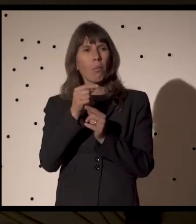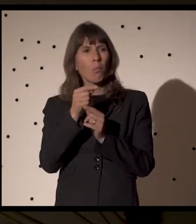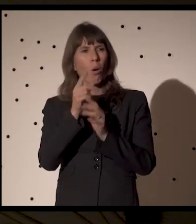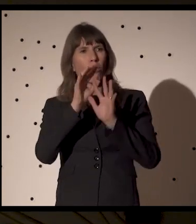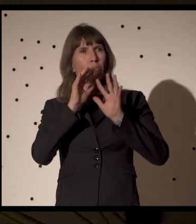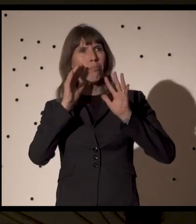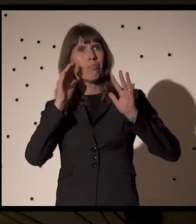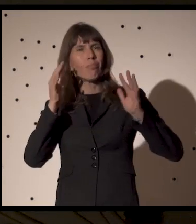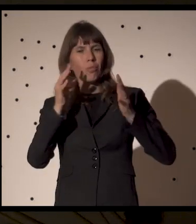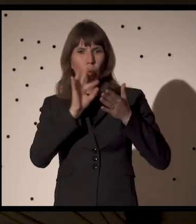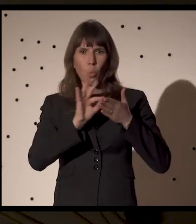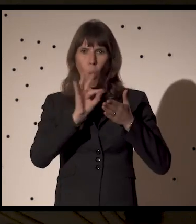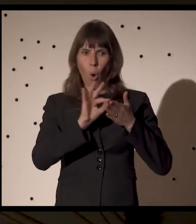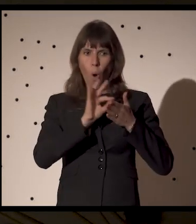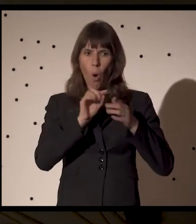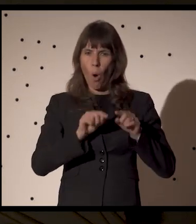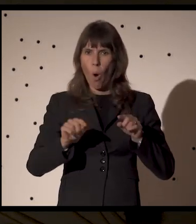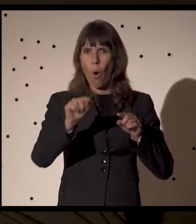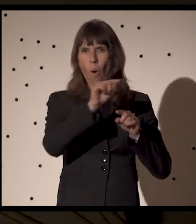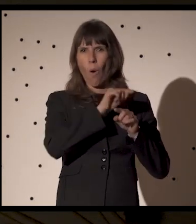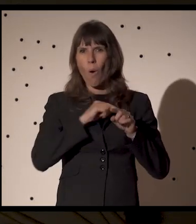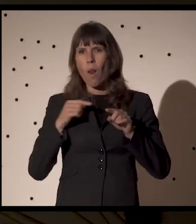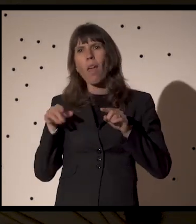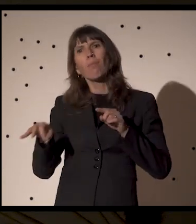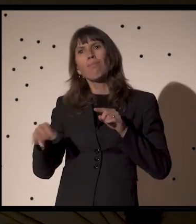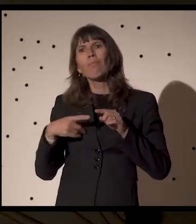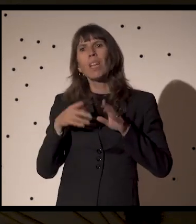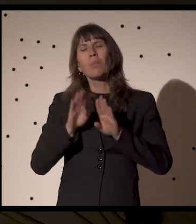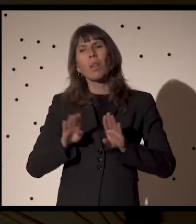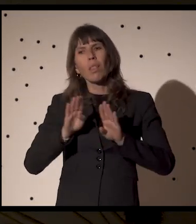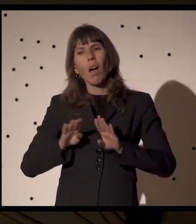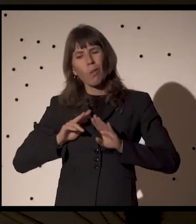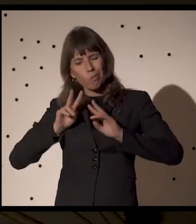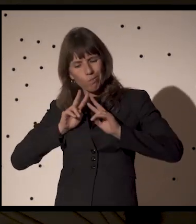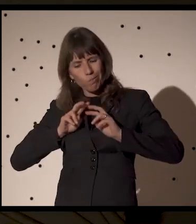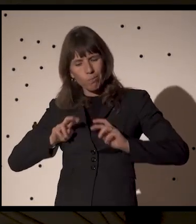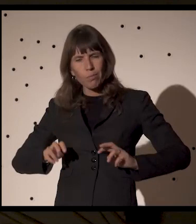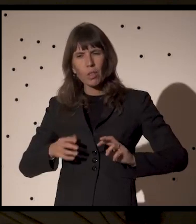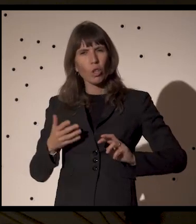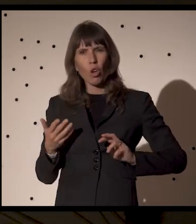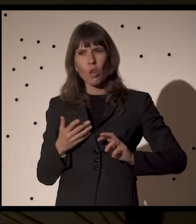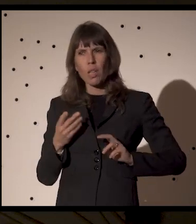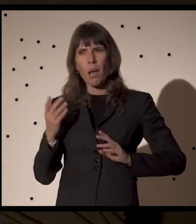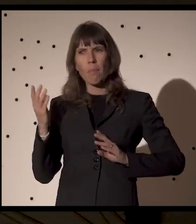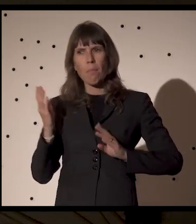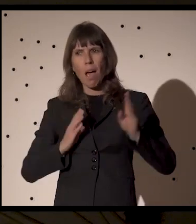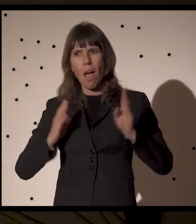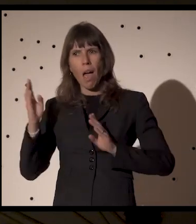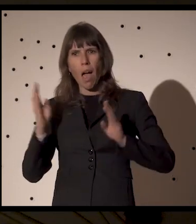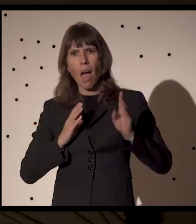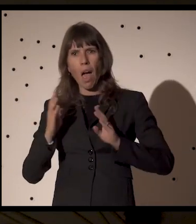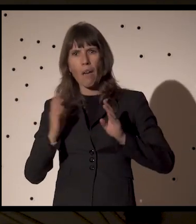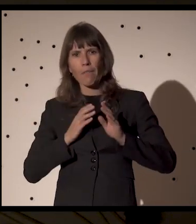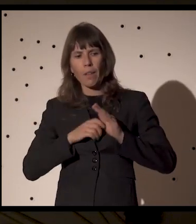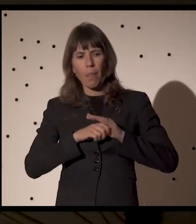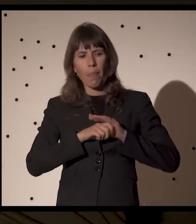Indaga il tema delle infiltrazioni mafiose nel soprattutto per le parti per